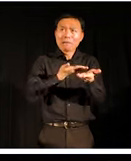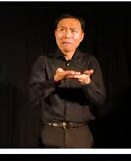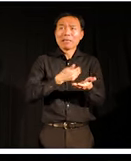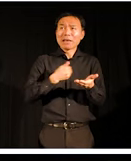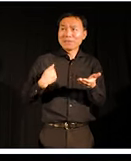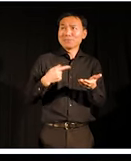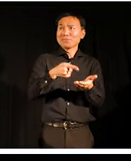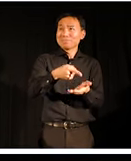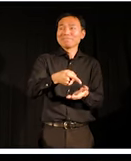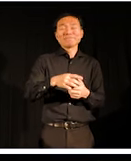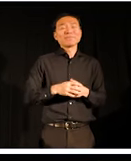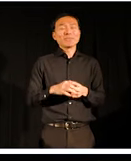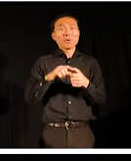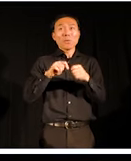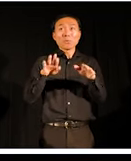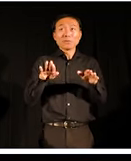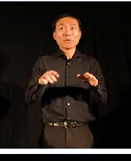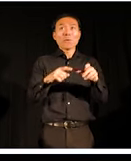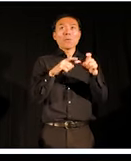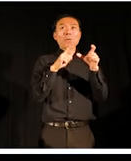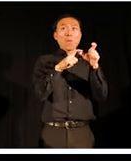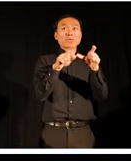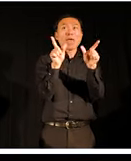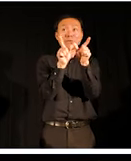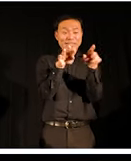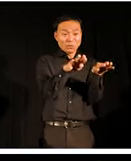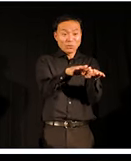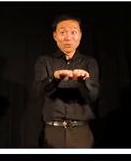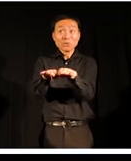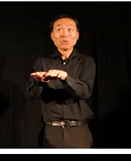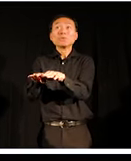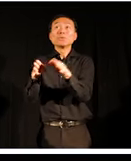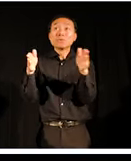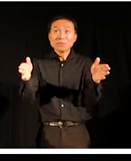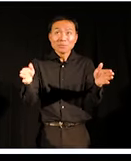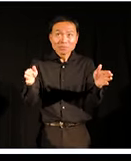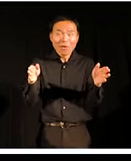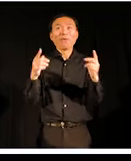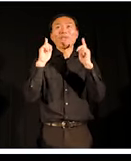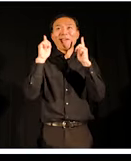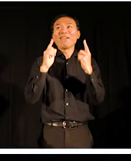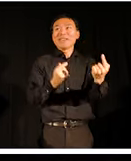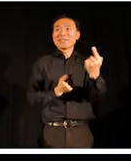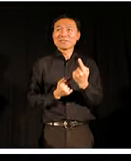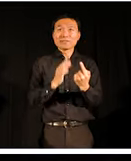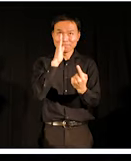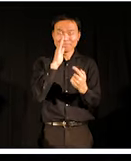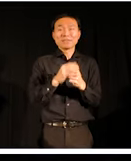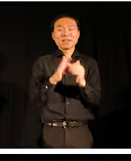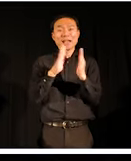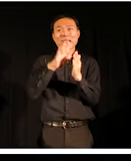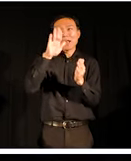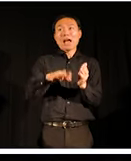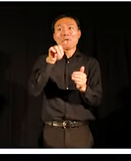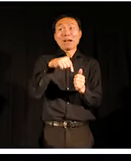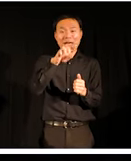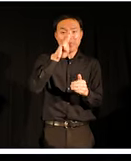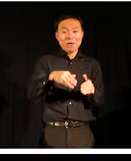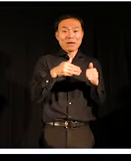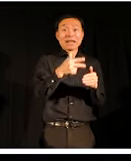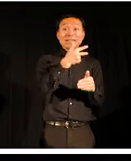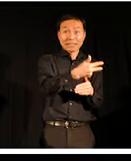で是非皆さん今年のゴールデンウィークもえこちらにえお越しいただきたいと思いますえ神奈川県川崎市と沖縄